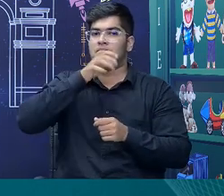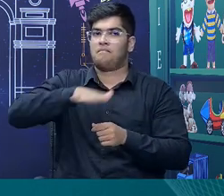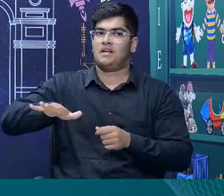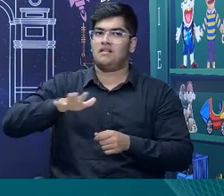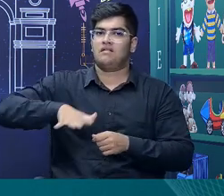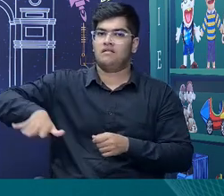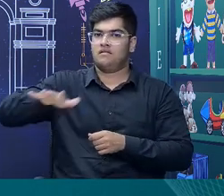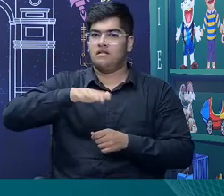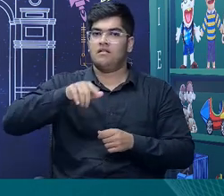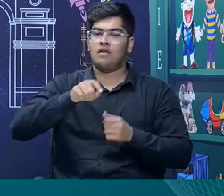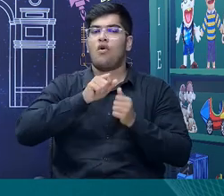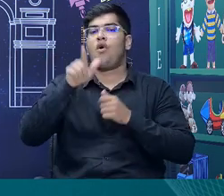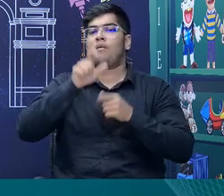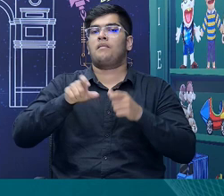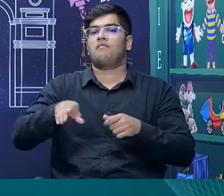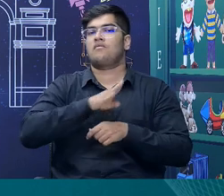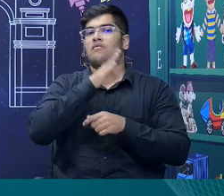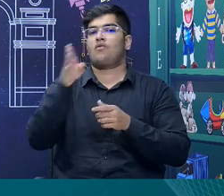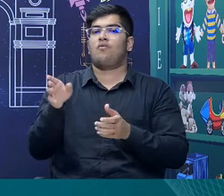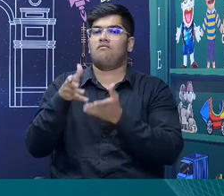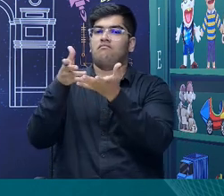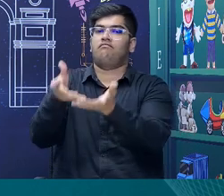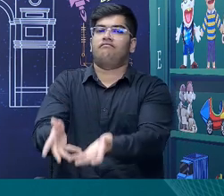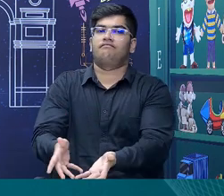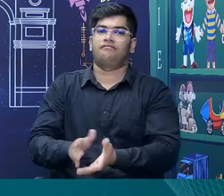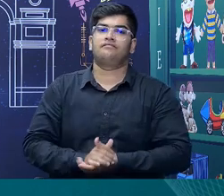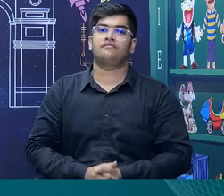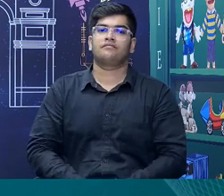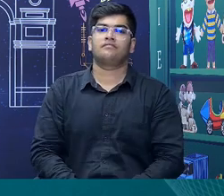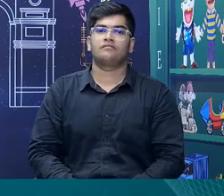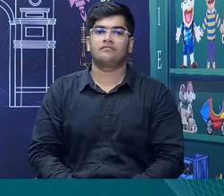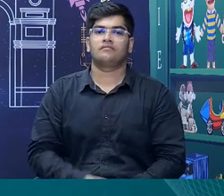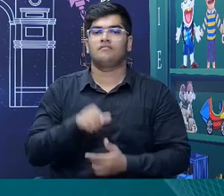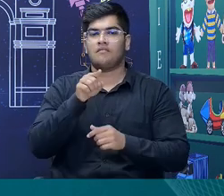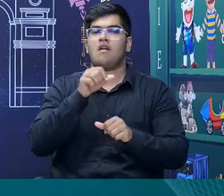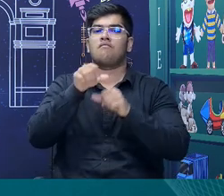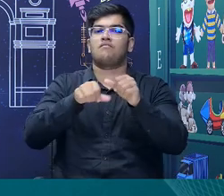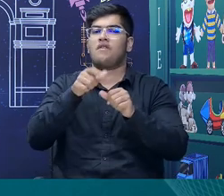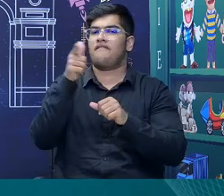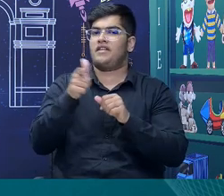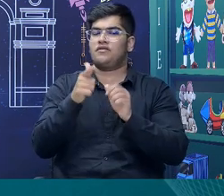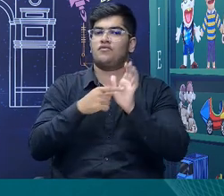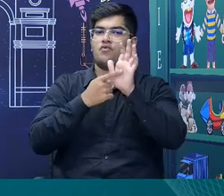सभी लोग विसर्जन की तैयारी कर रहे हैं यह देखिए